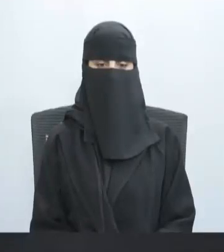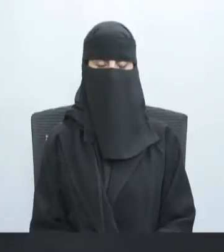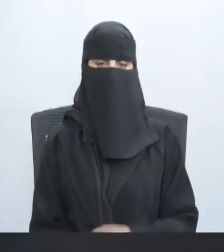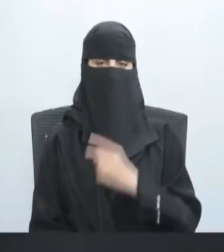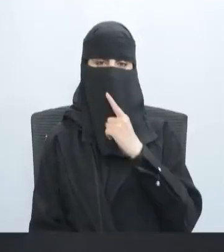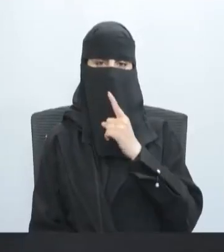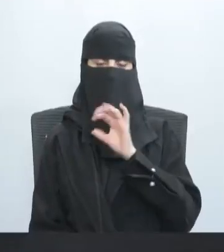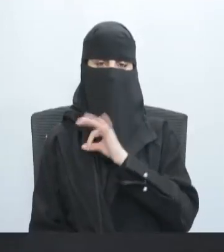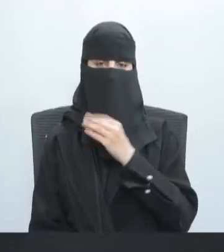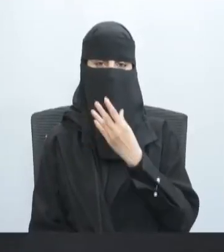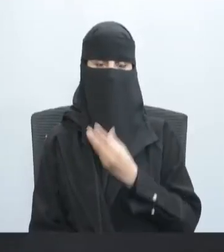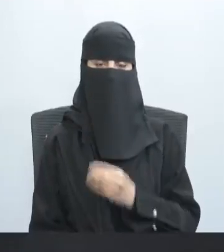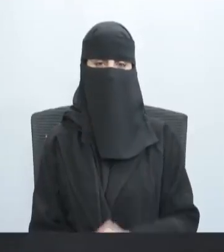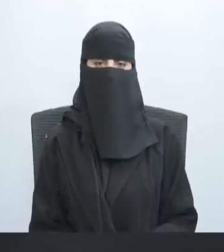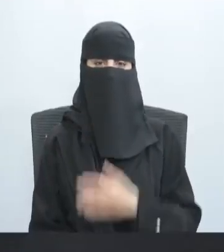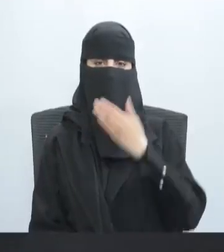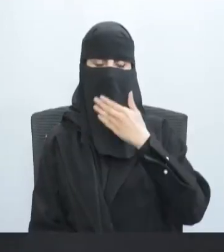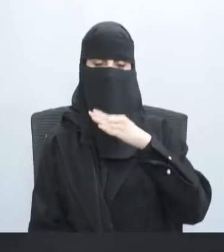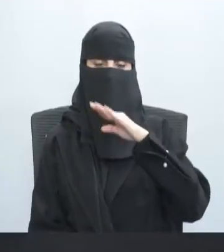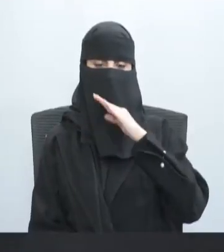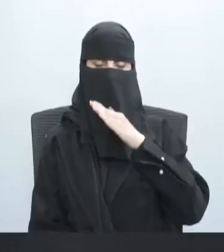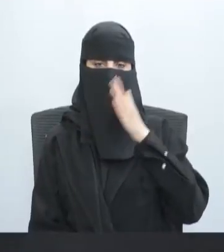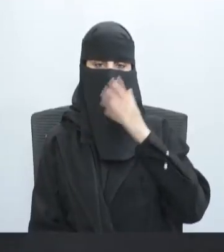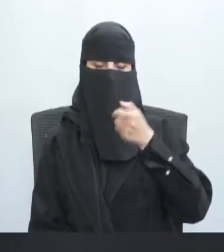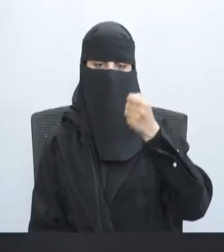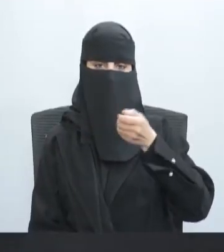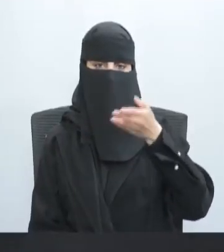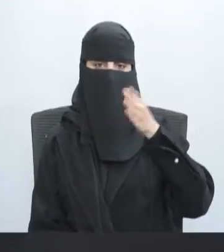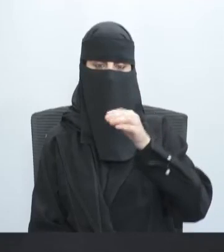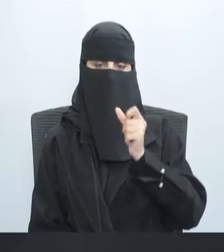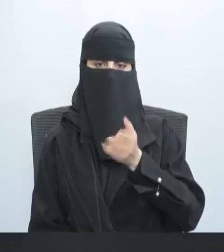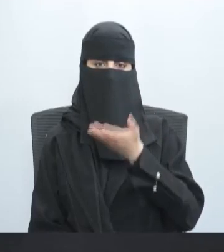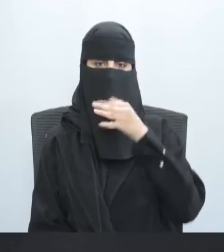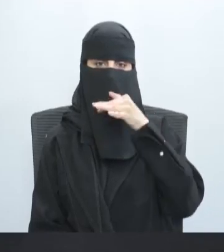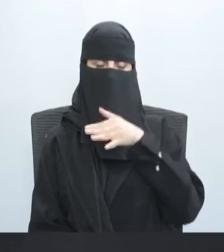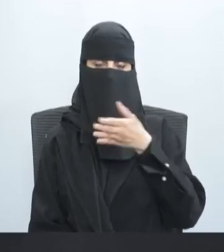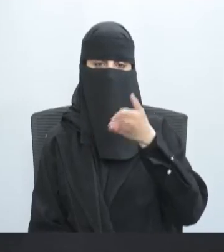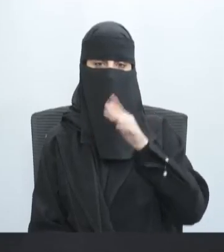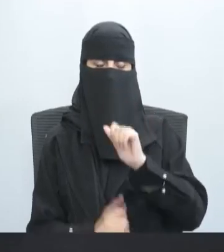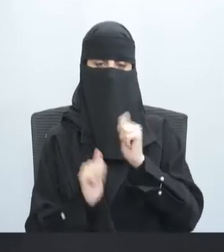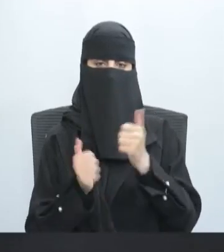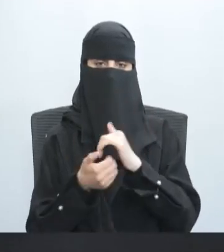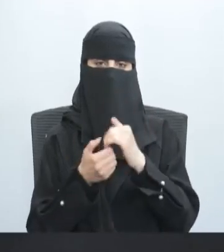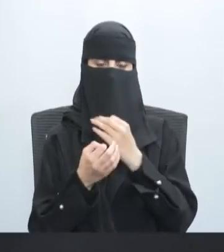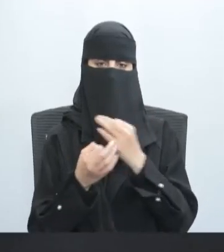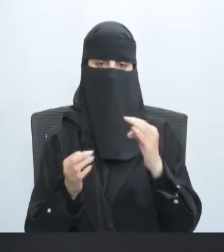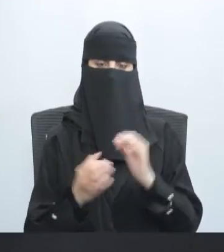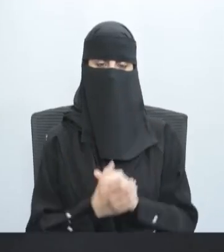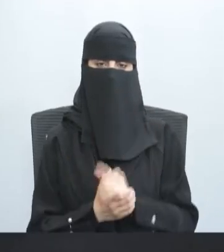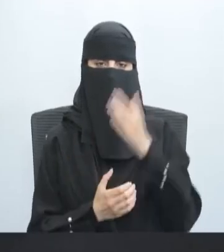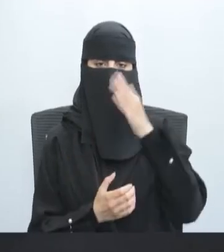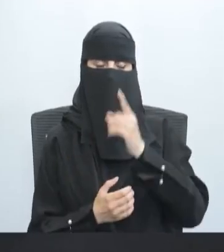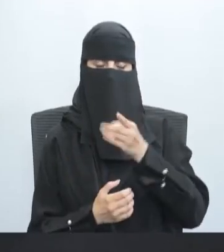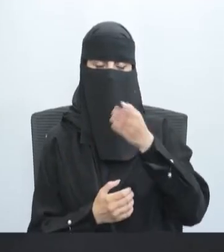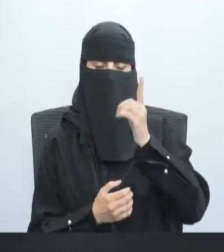بسم الله الرحمن الرحيم الحمد لله رب العالمين والصلاه والسلام على اشرف الانبياء والمرسلين نبينا محمد